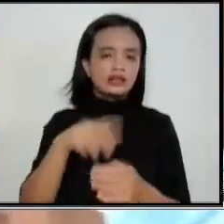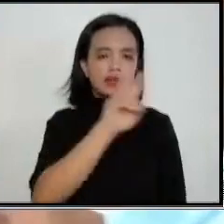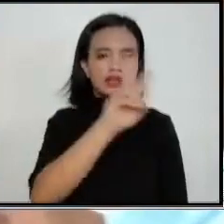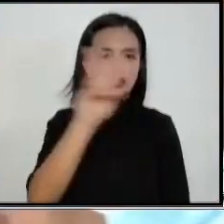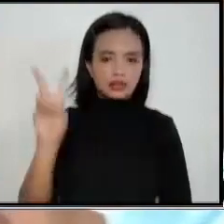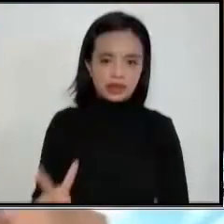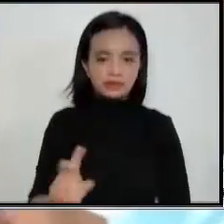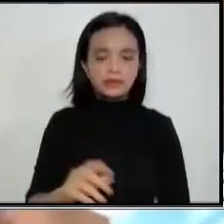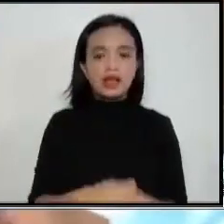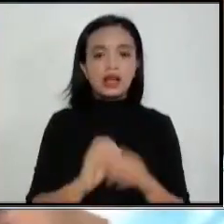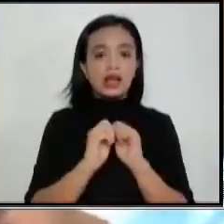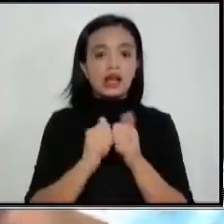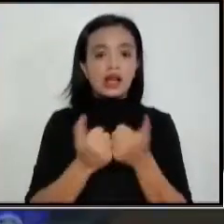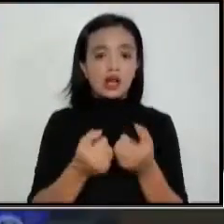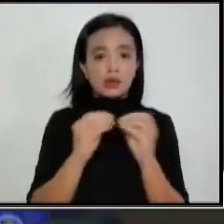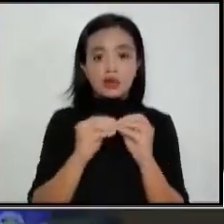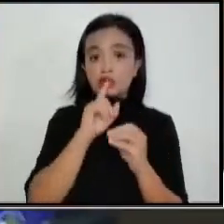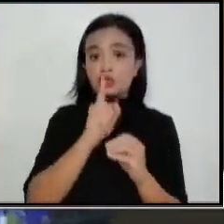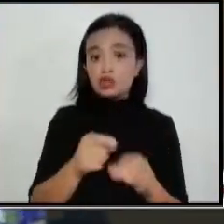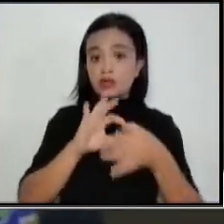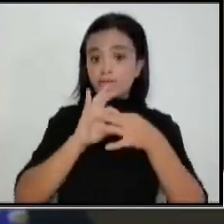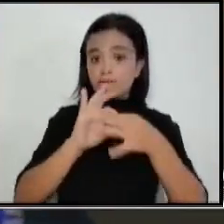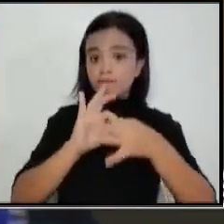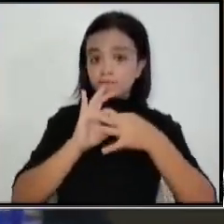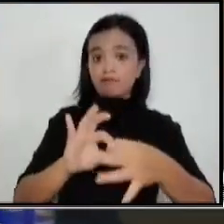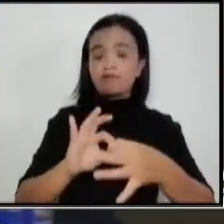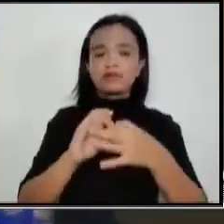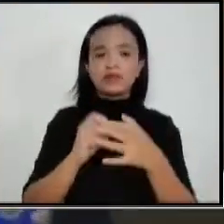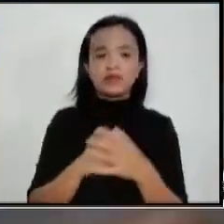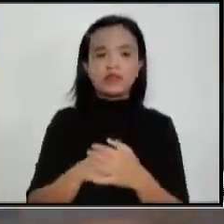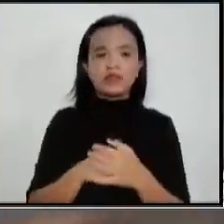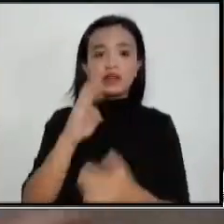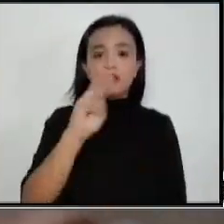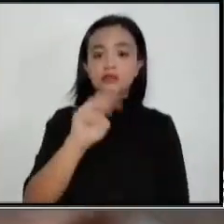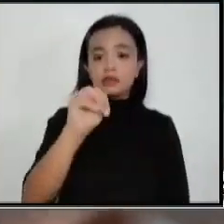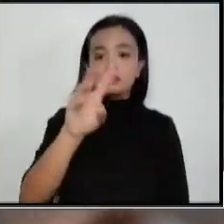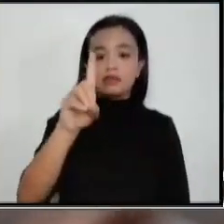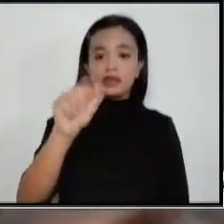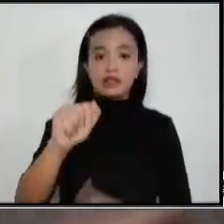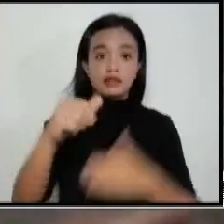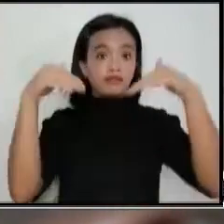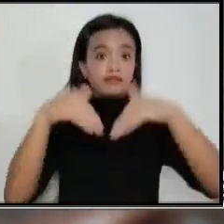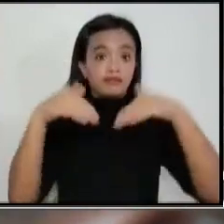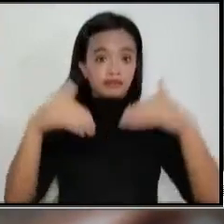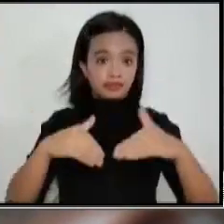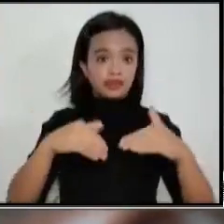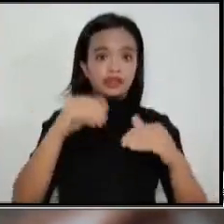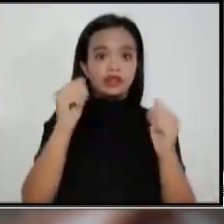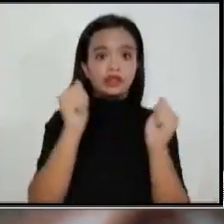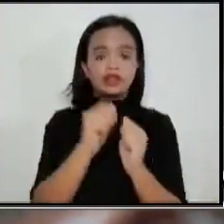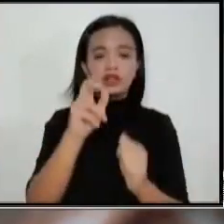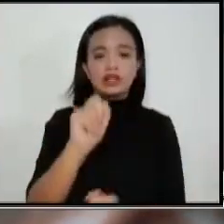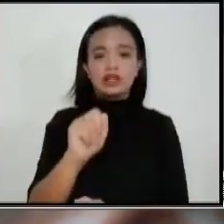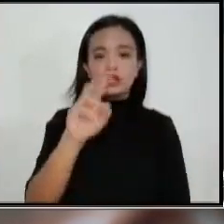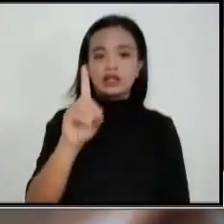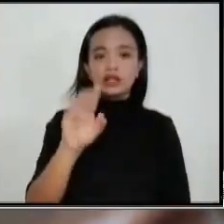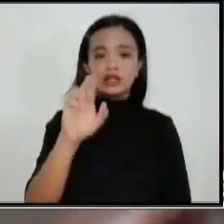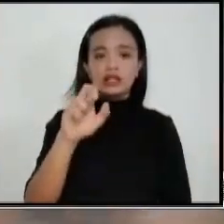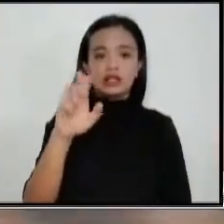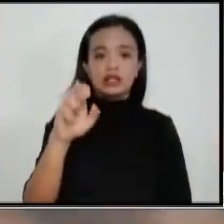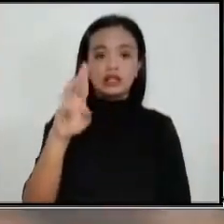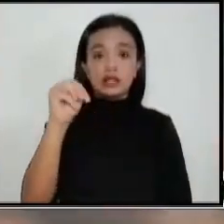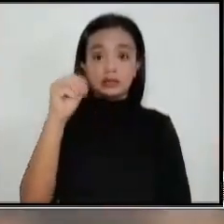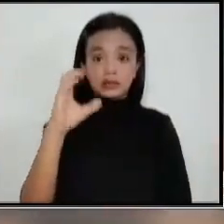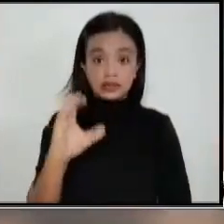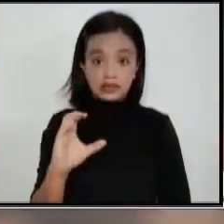ang coordinated na pagtugon sa bagyo, pinulong ng MMDA ang Metro Manila Disaster Risk Reduction and Management Council na dinaluhan